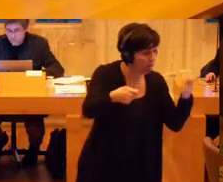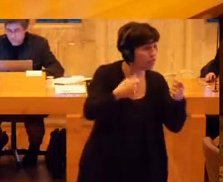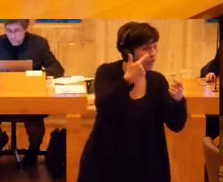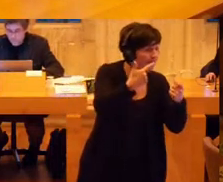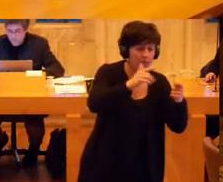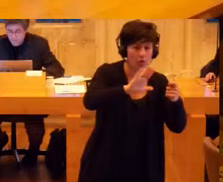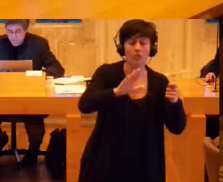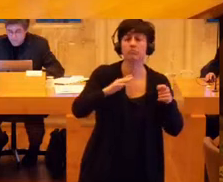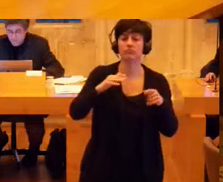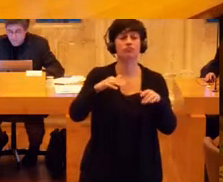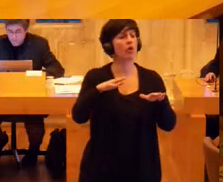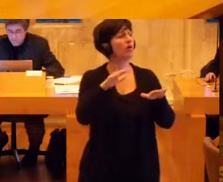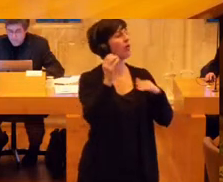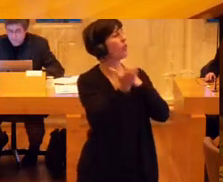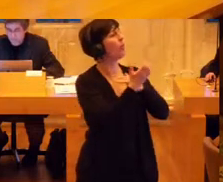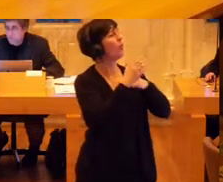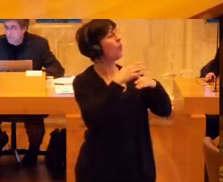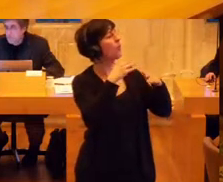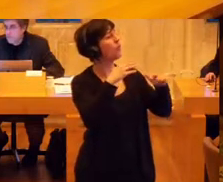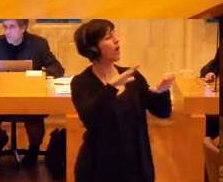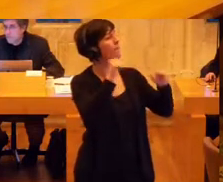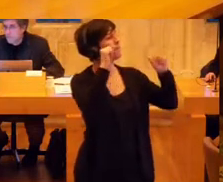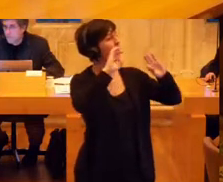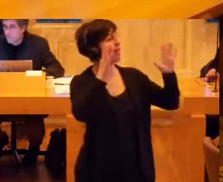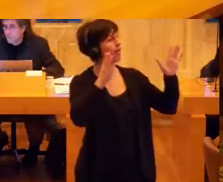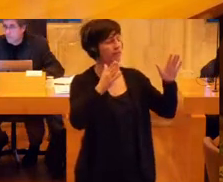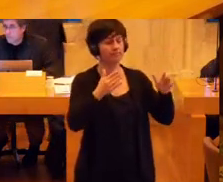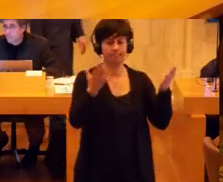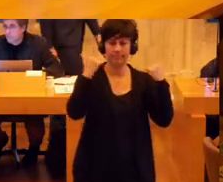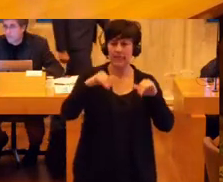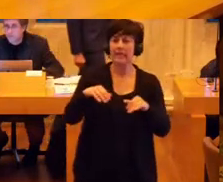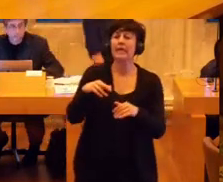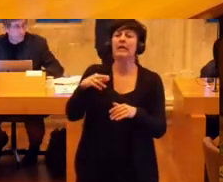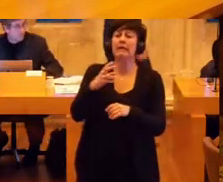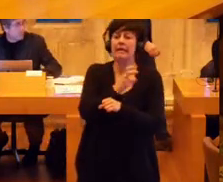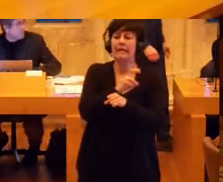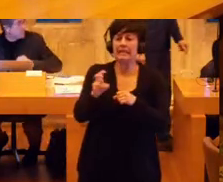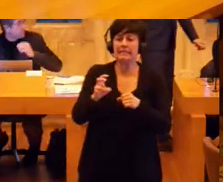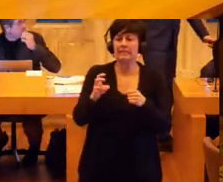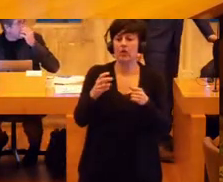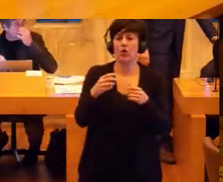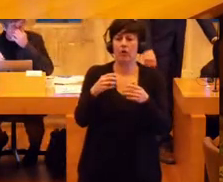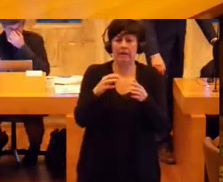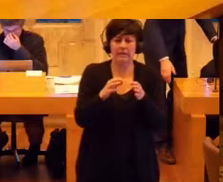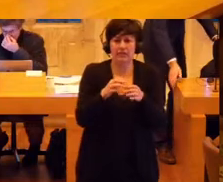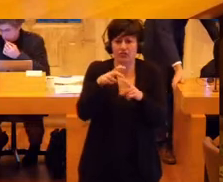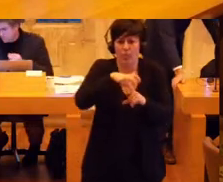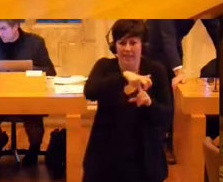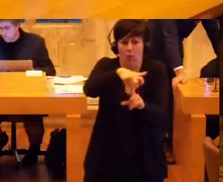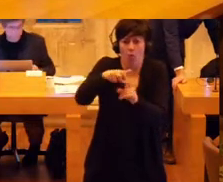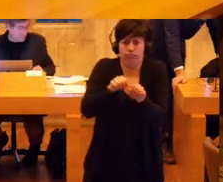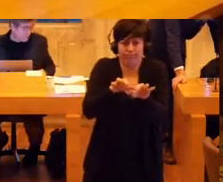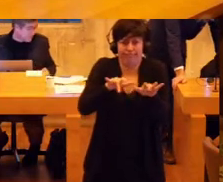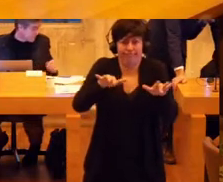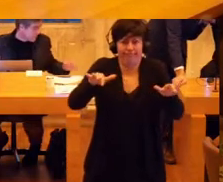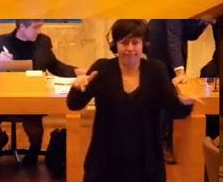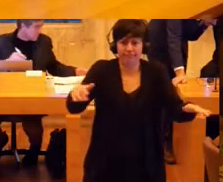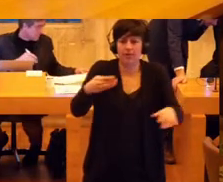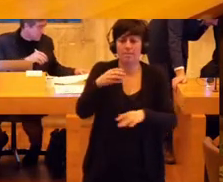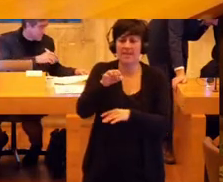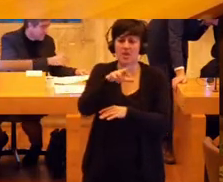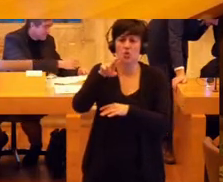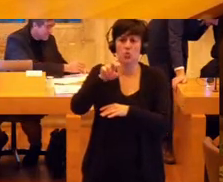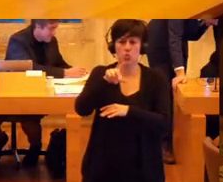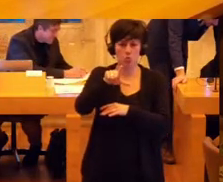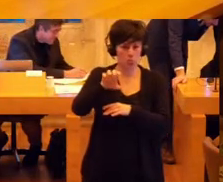donc pas d'opposition, pas d'abstention. Merci. Donc ensuite, donc le risque mérule sur cette délibération, c'est donner un avis favorable